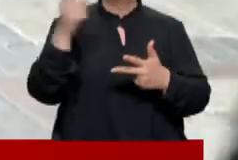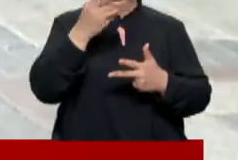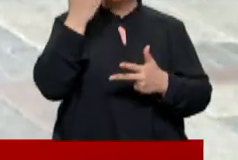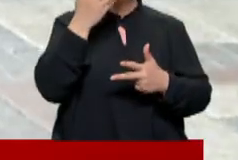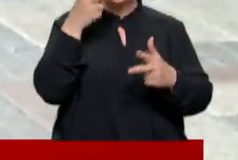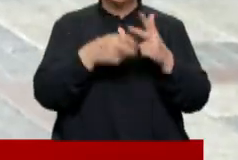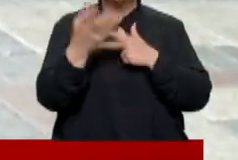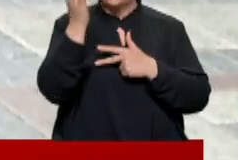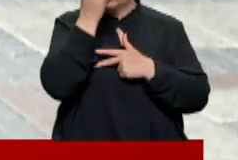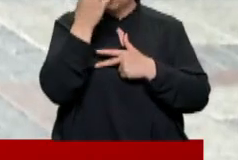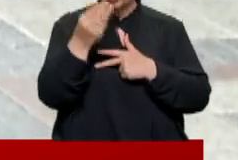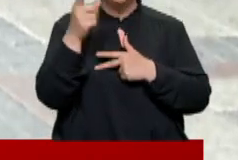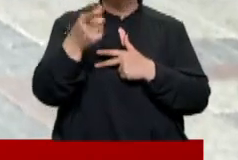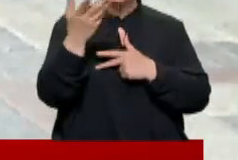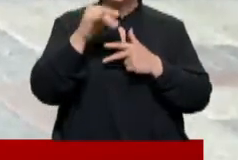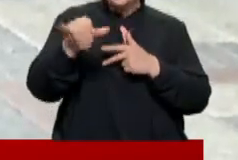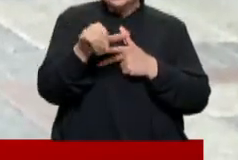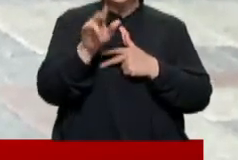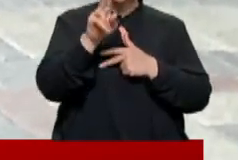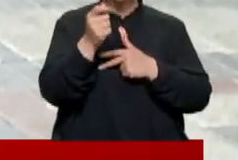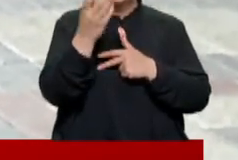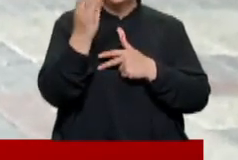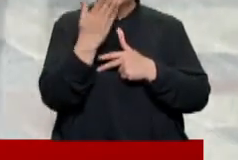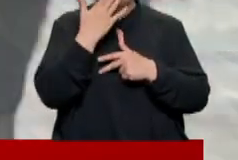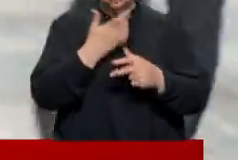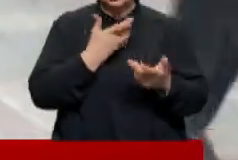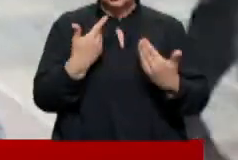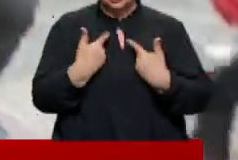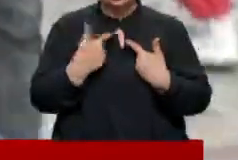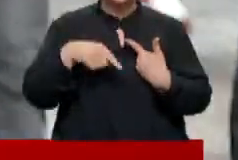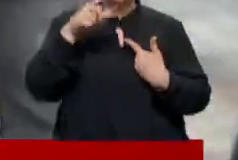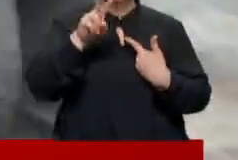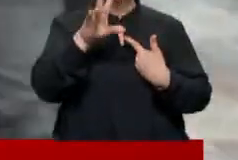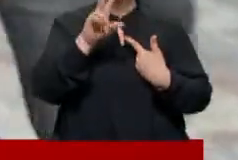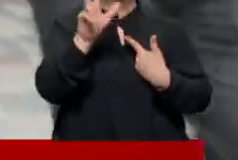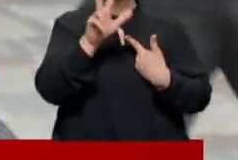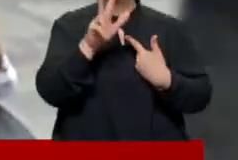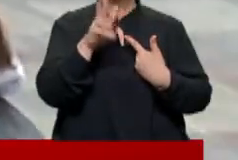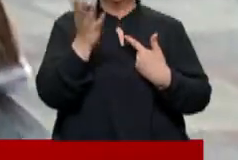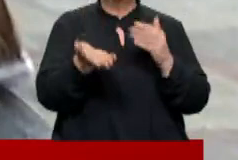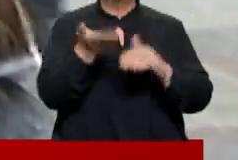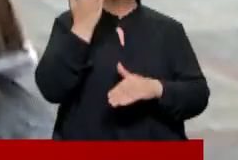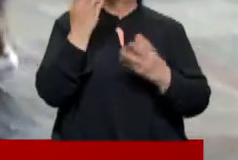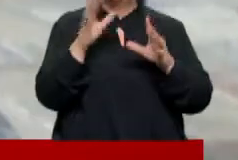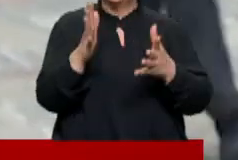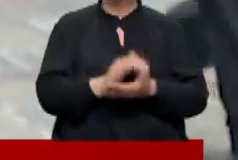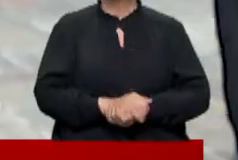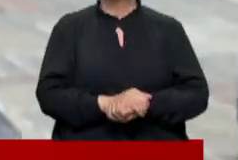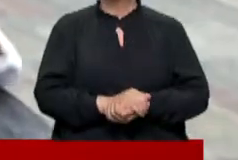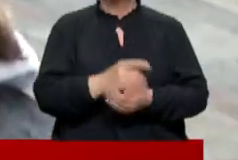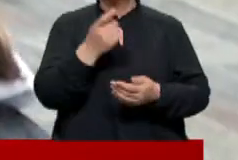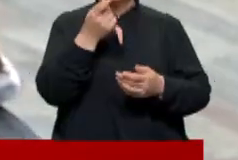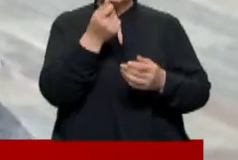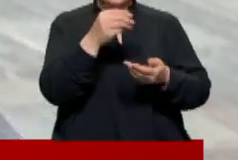Marmara'ya biniyorum daha şey olduğu için. O da zaten en kısa mesafe 7 lira oldu öğrenciye. Günlük 25 lira, 30 lira belki daha fazla olabiliyor.